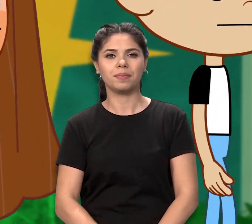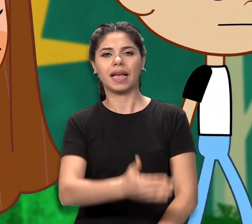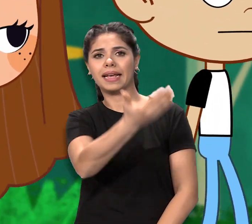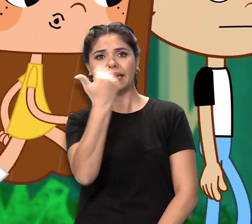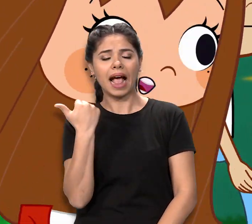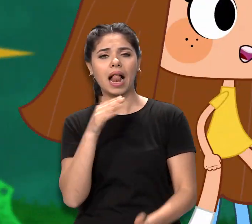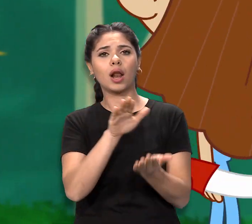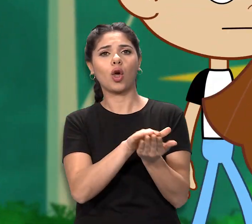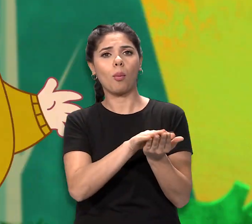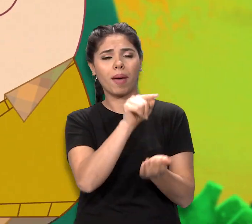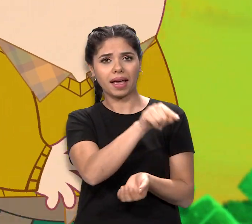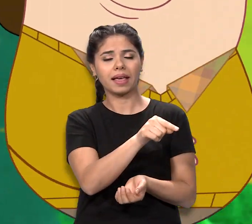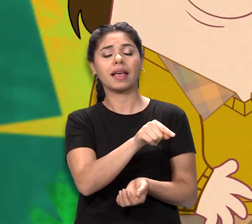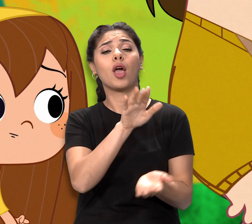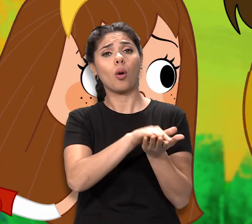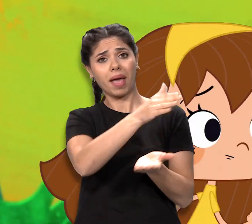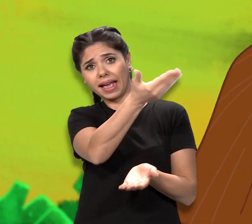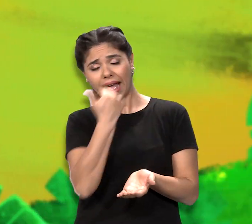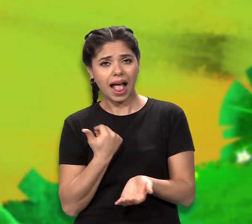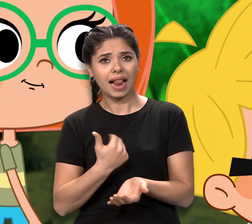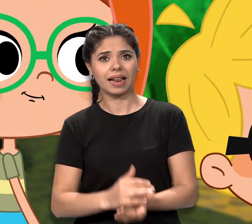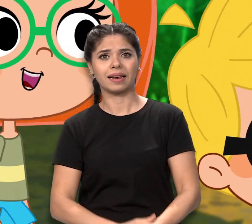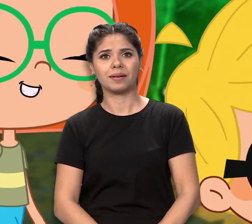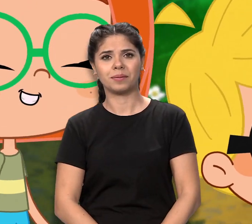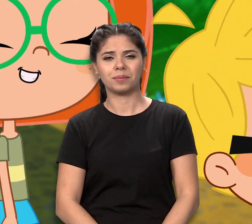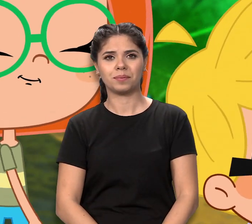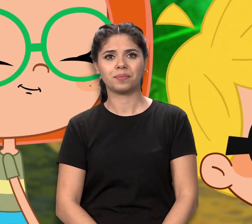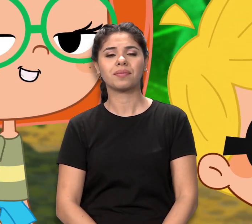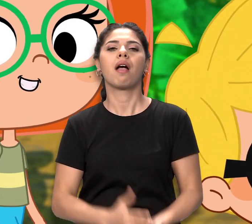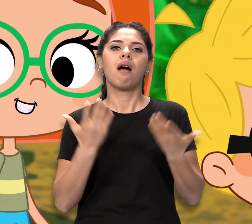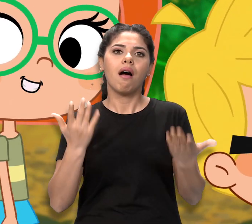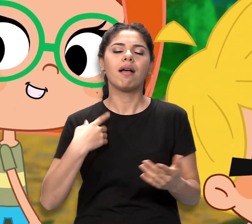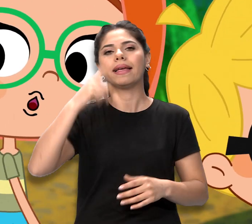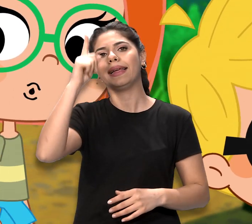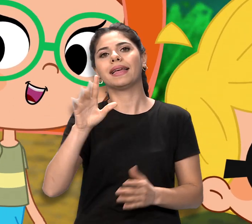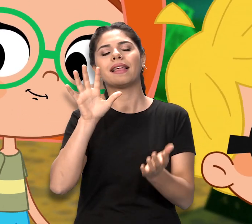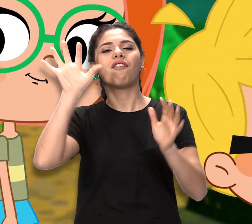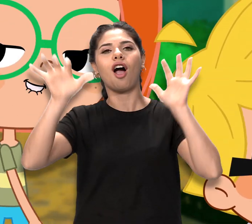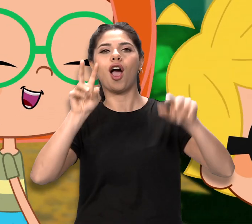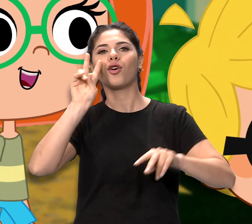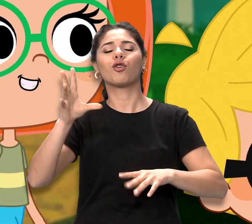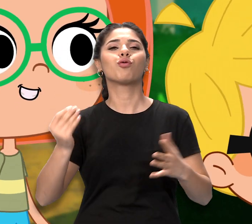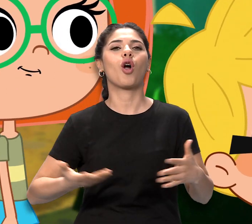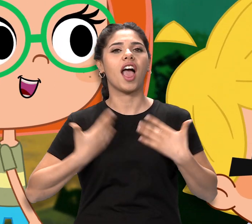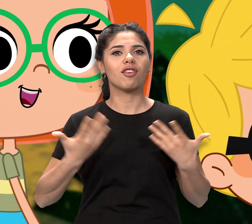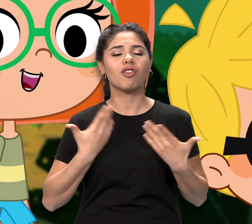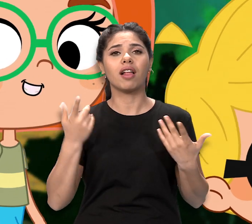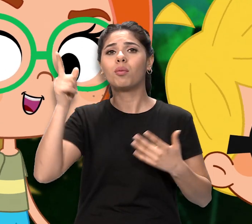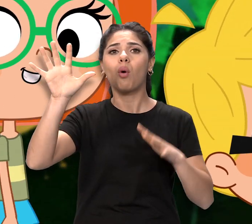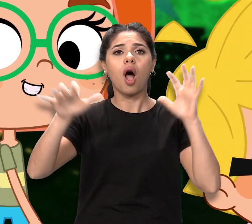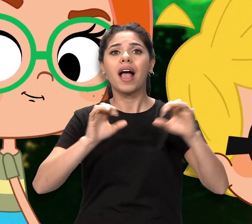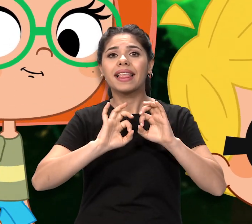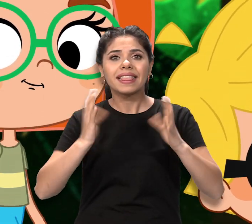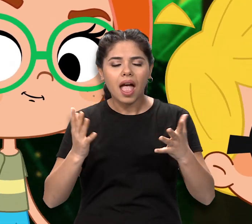Yumak, gel buraya. Yumak. Ayı, ilk kez bir ayı göreceğim. Çok heyecanlıyım. Acaba